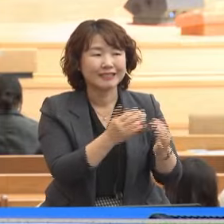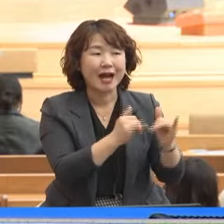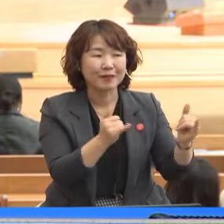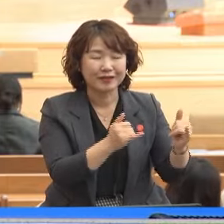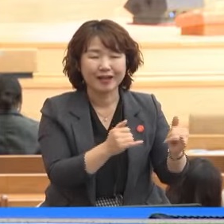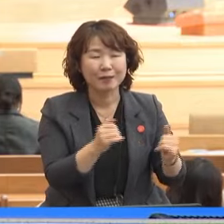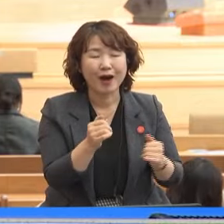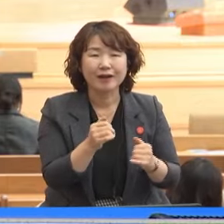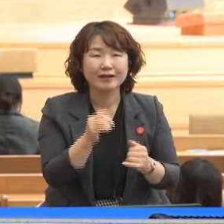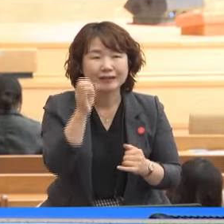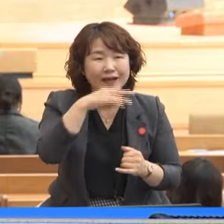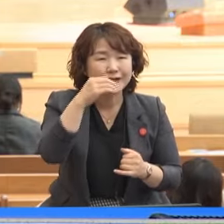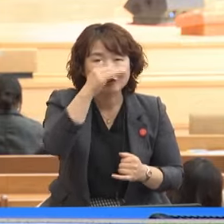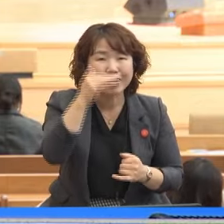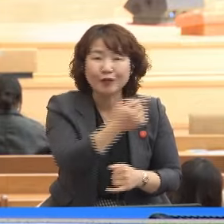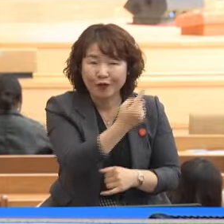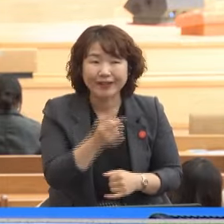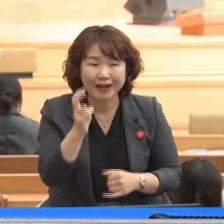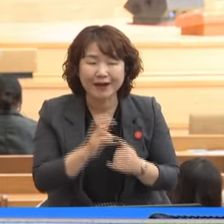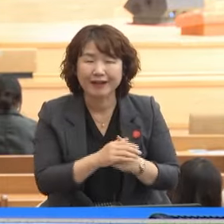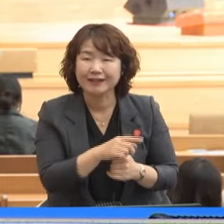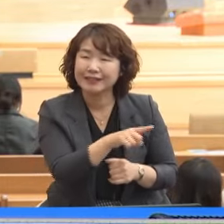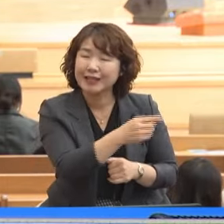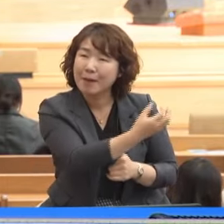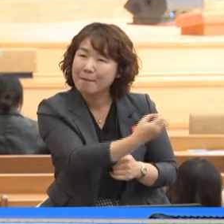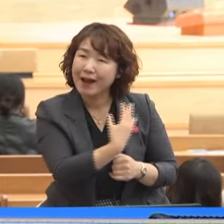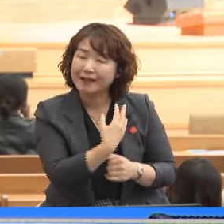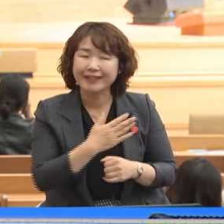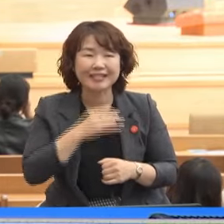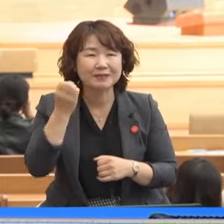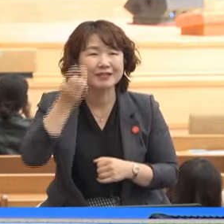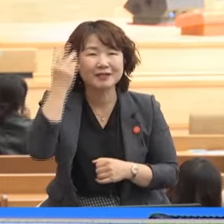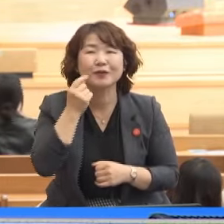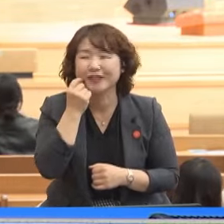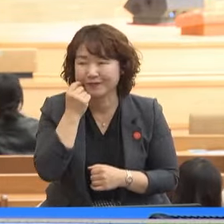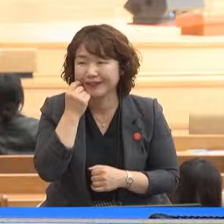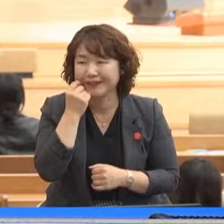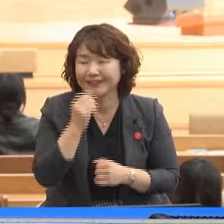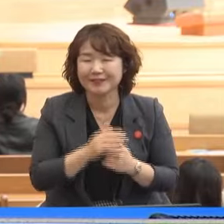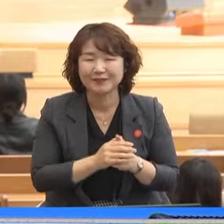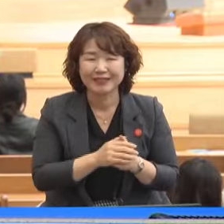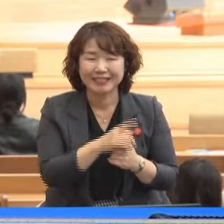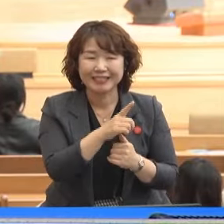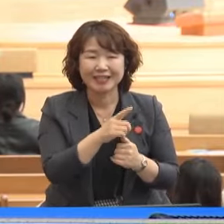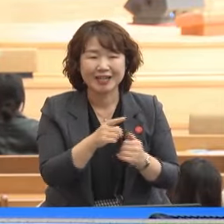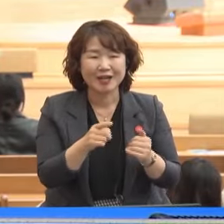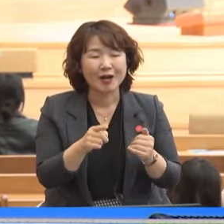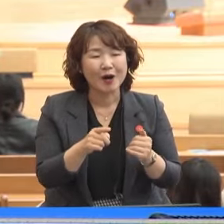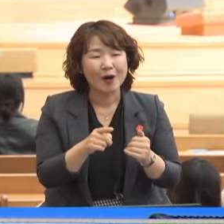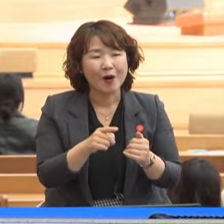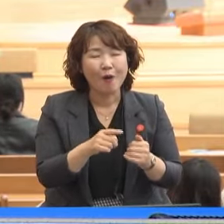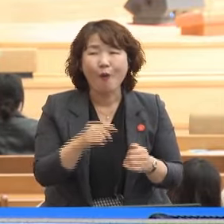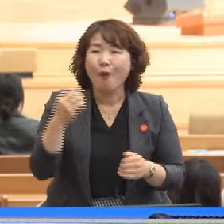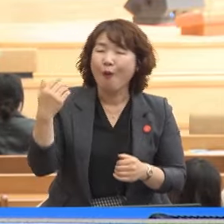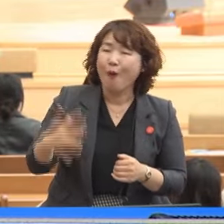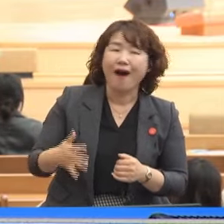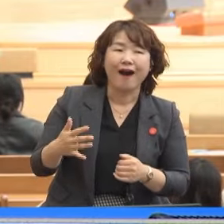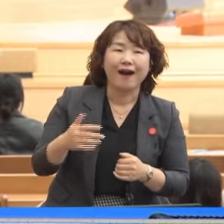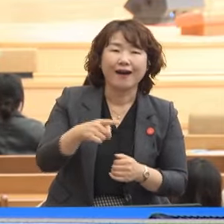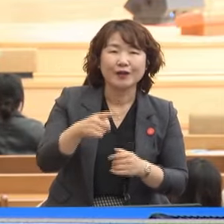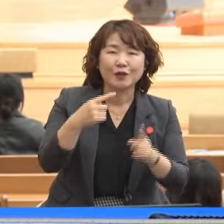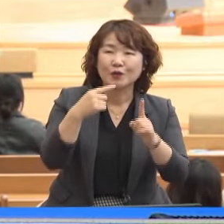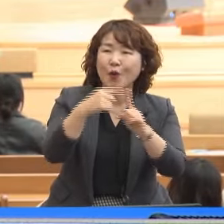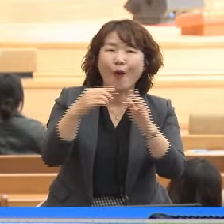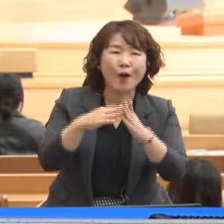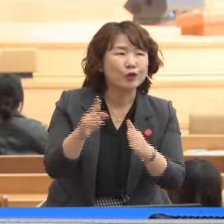했던 얘기를 제가 잊을 수가 없어요. 제가 들었으니까 잊을 수가 없죠. 뭐라고 말했냐면, 와, 요즘